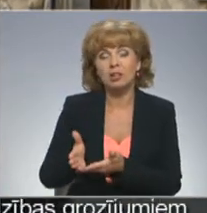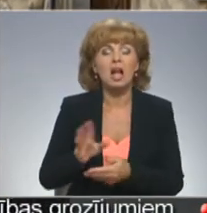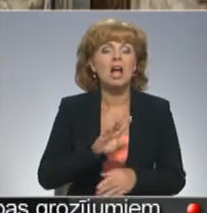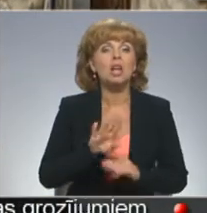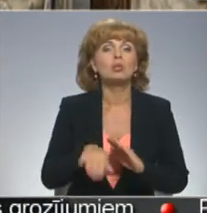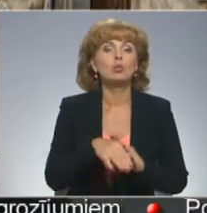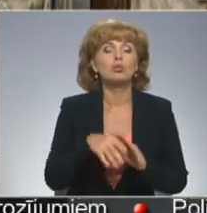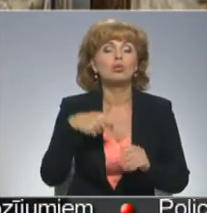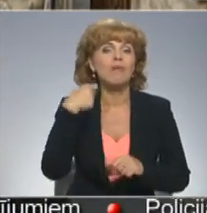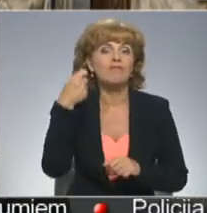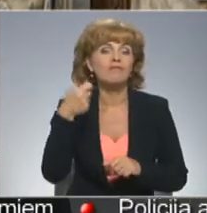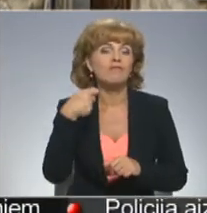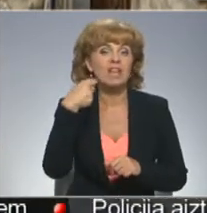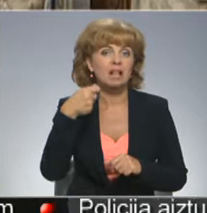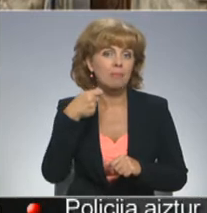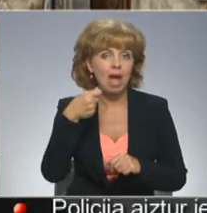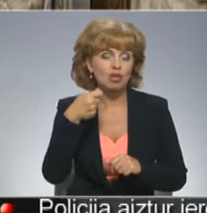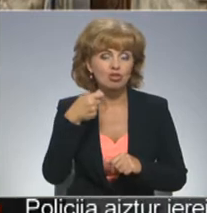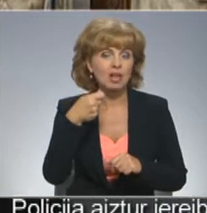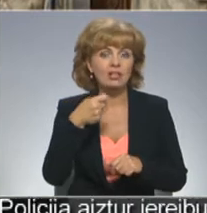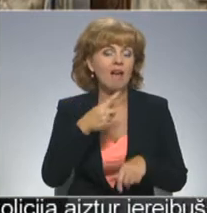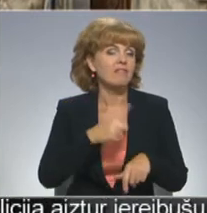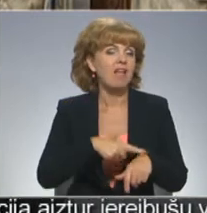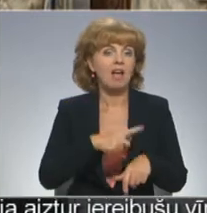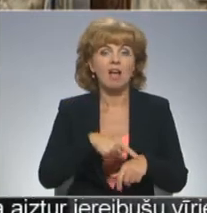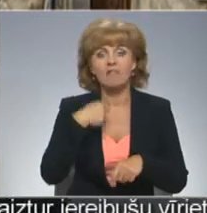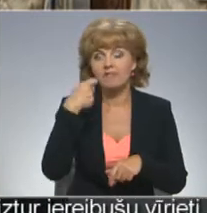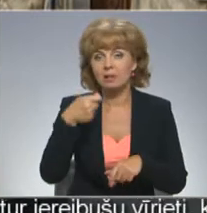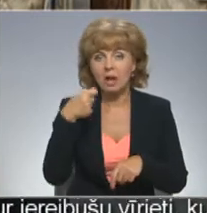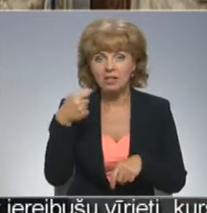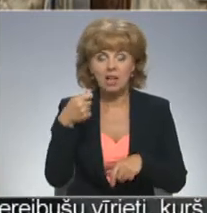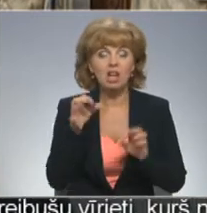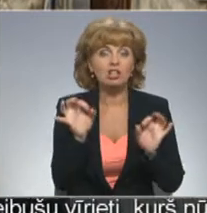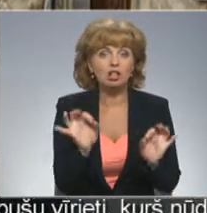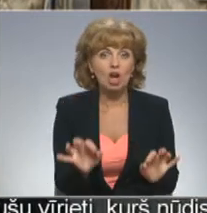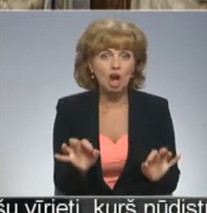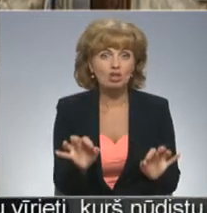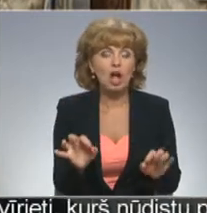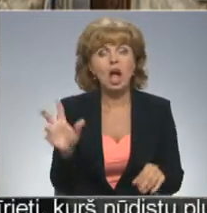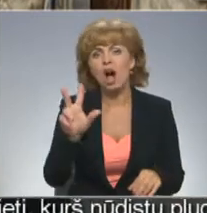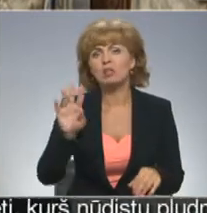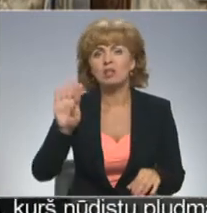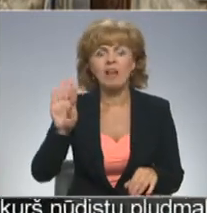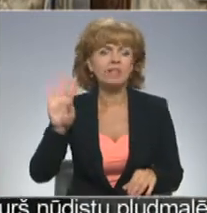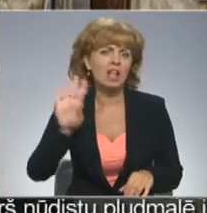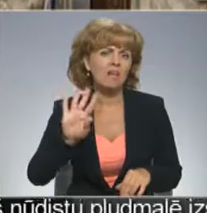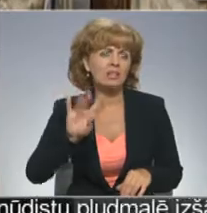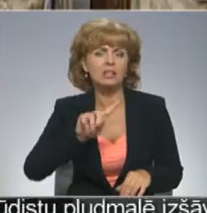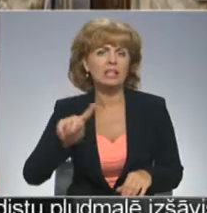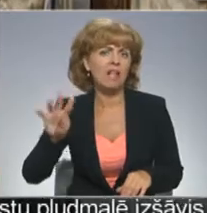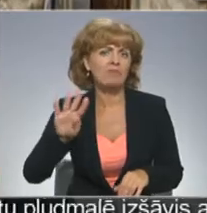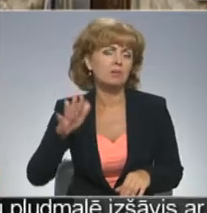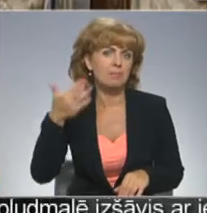no filmēšanas viedokļa tukšs laiks, nefilmēts laiks, tieši 89. 90. 95.